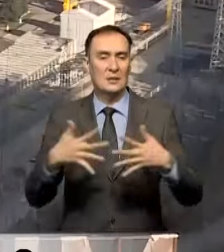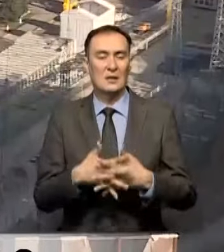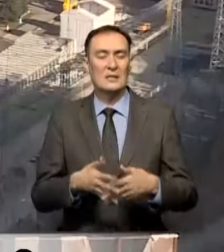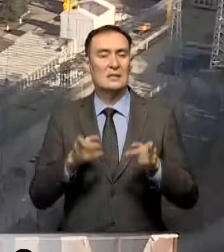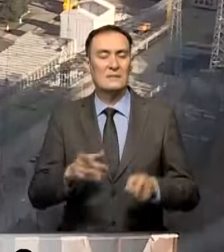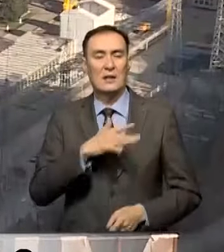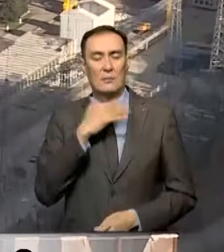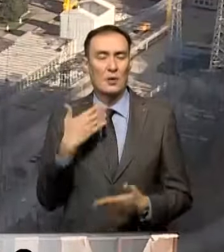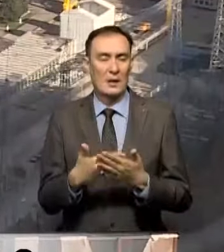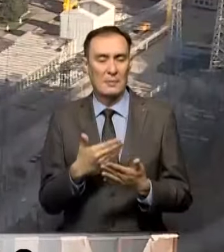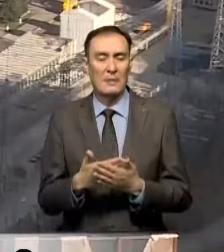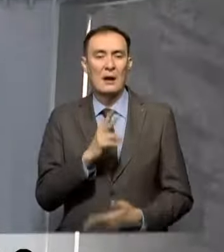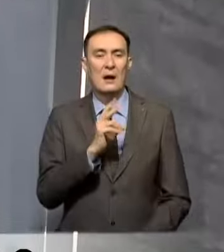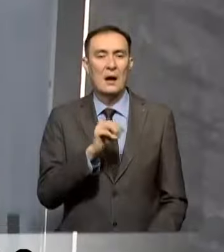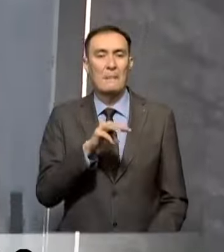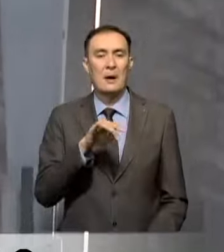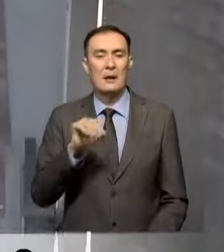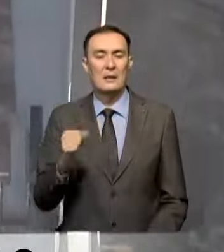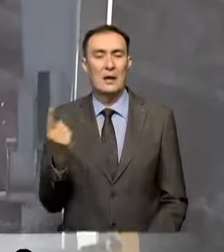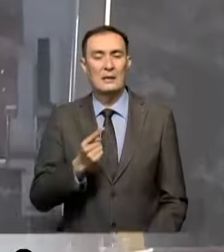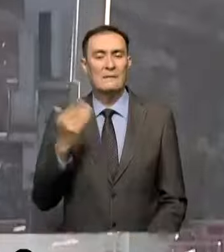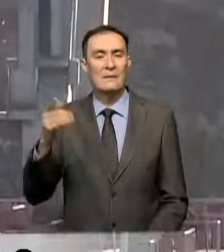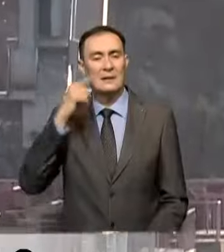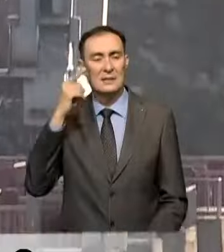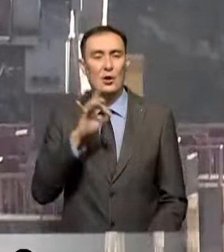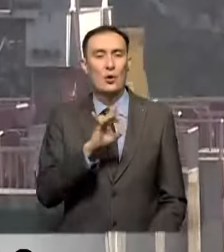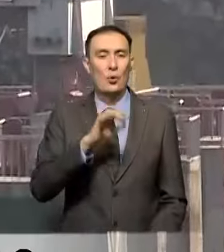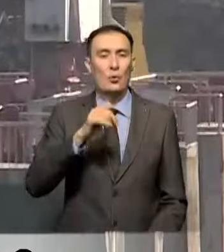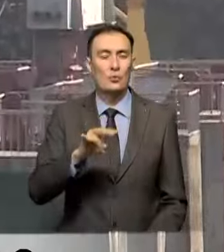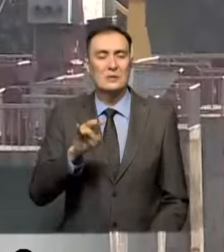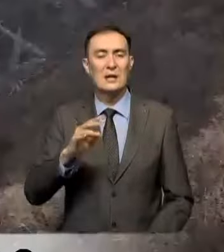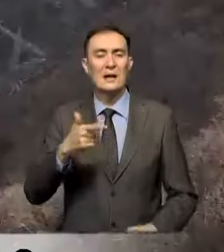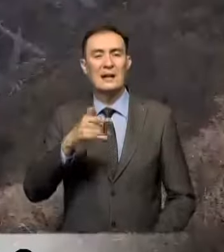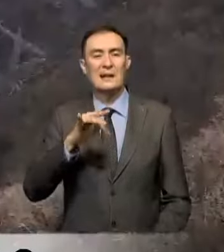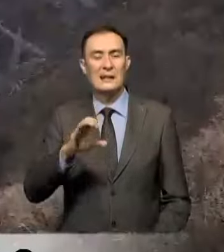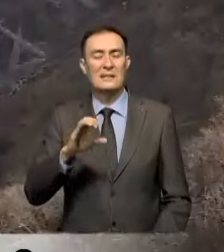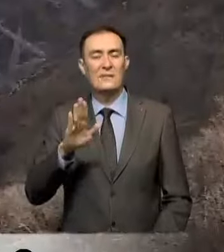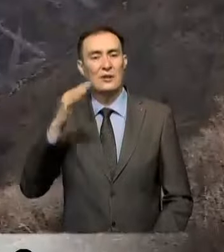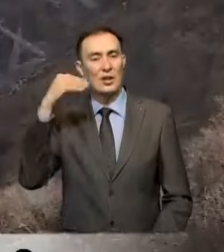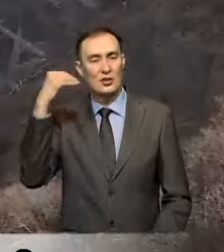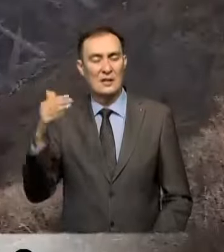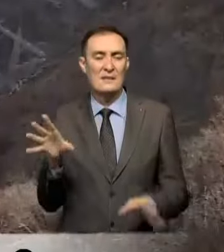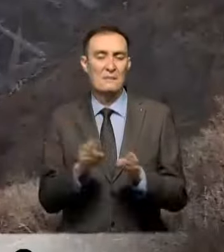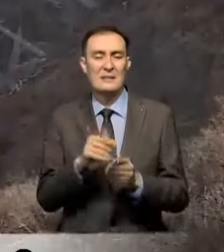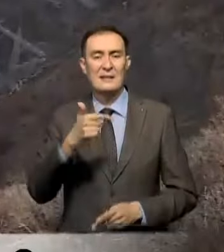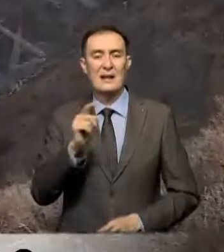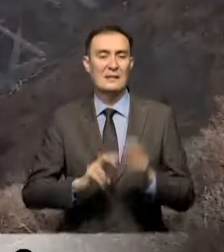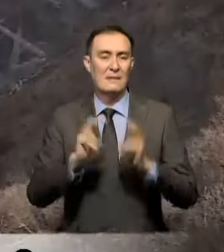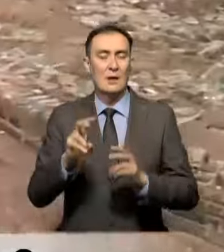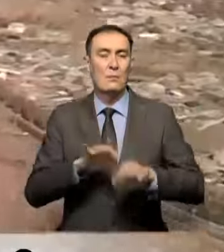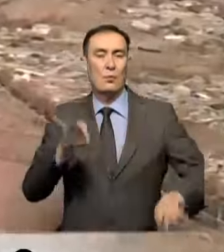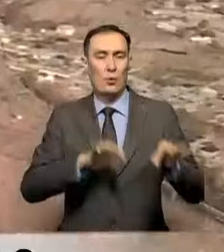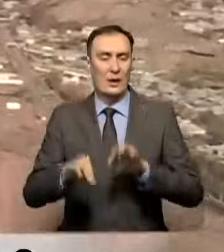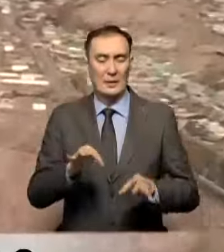действительно немало. В их числе Камбаратинская ГЭС-1 в Кыргызстане, Арагунская ГЭС в Таджикистане и совместные газовые проекты. Касым-Жомарт